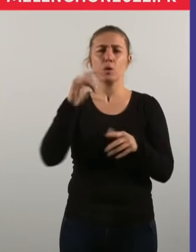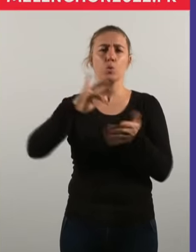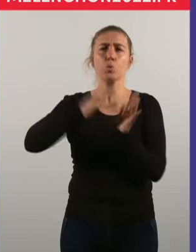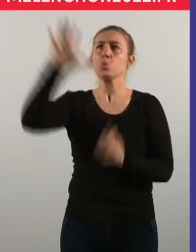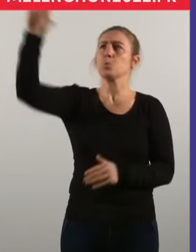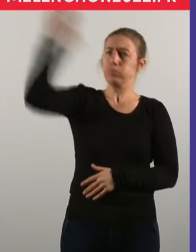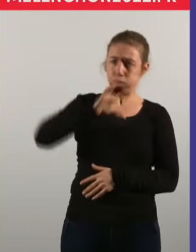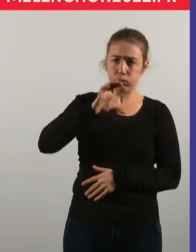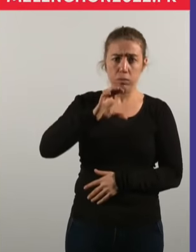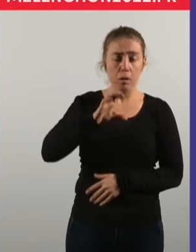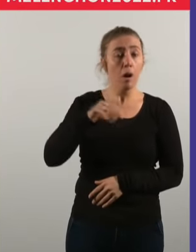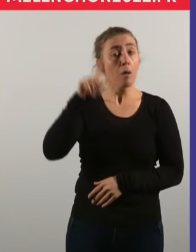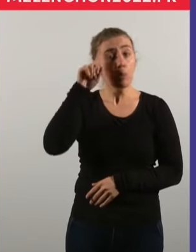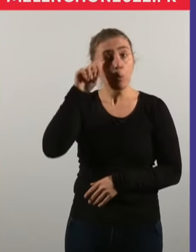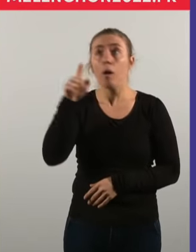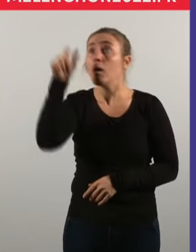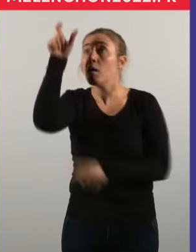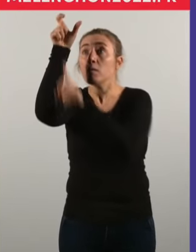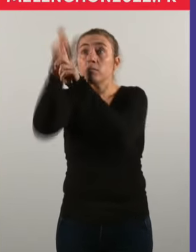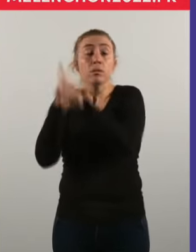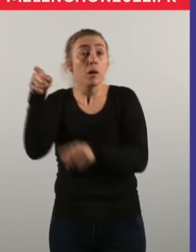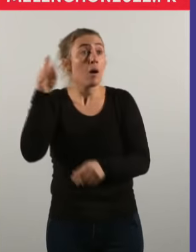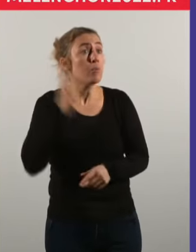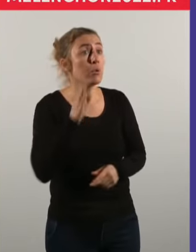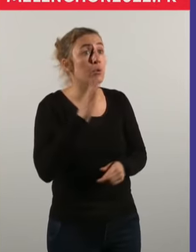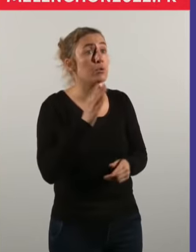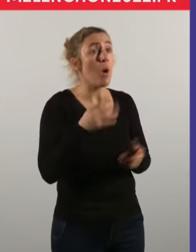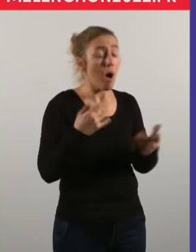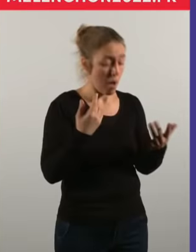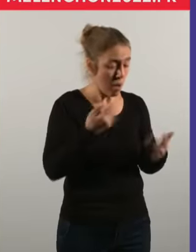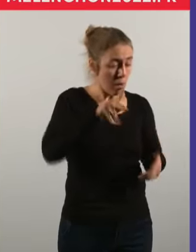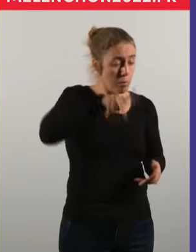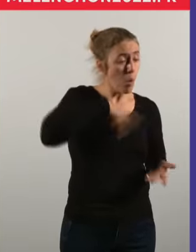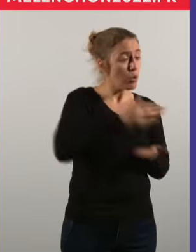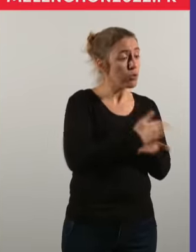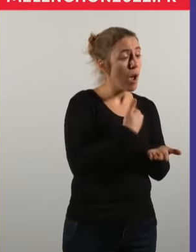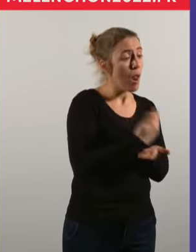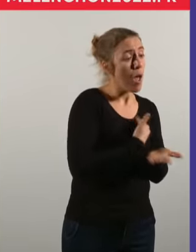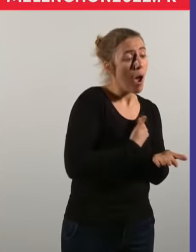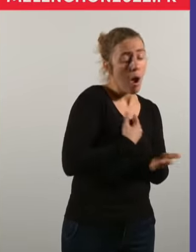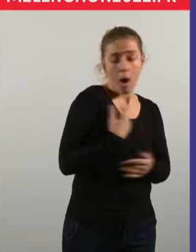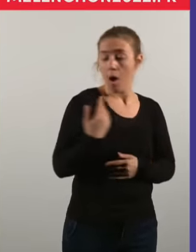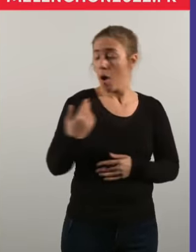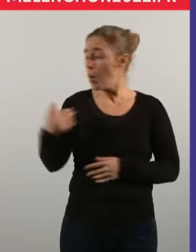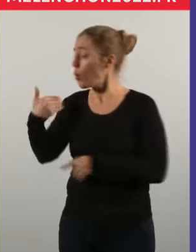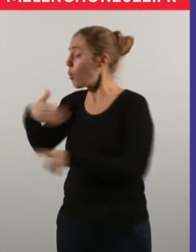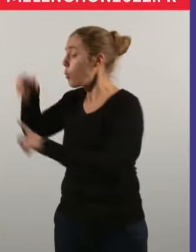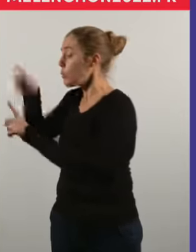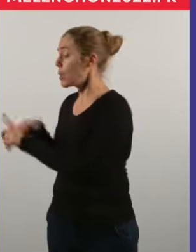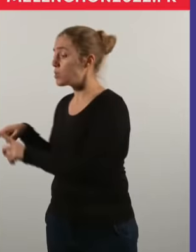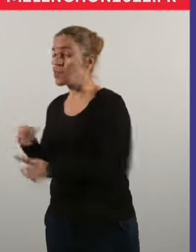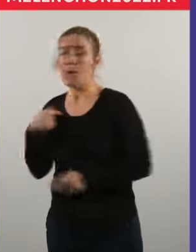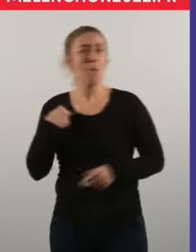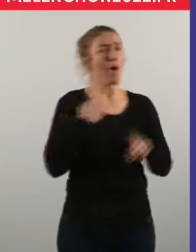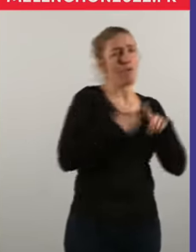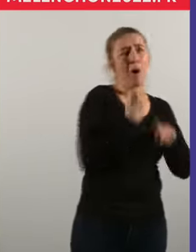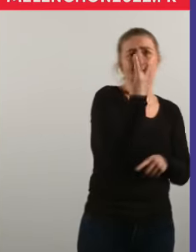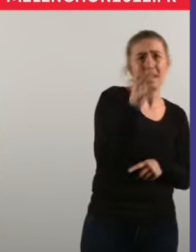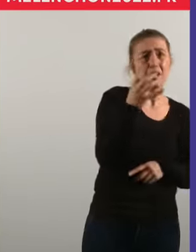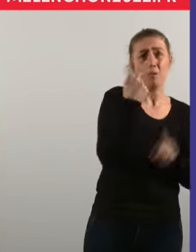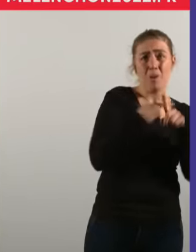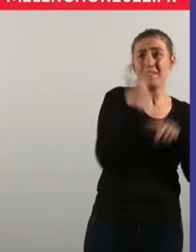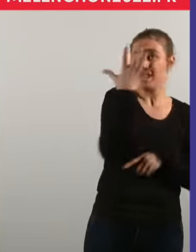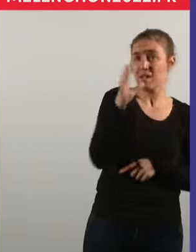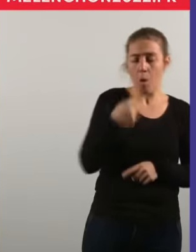que personne n'a besoin de revenus 400 fois ou 500 fois supérieurs à un individu